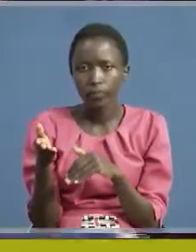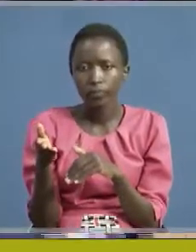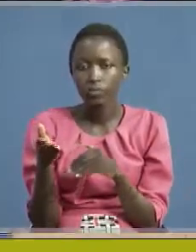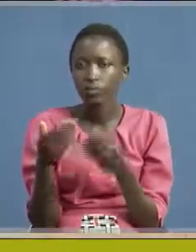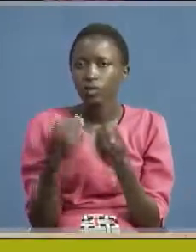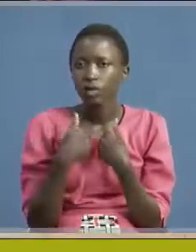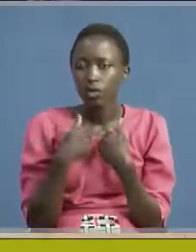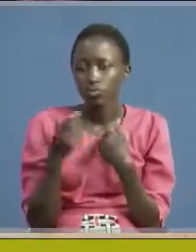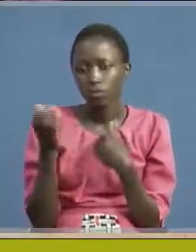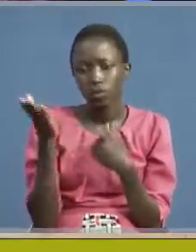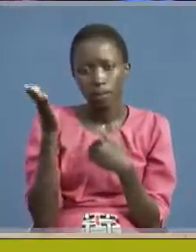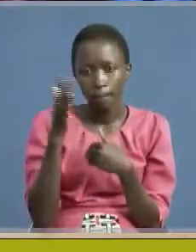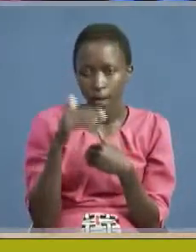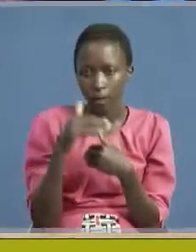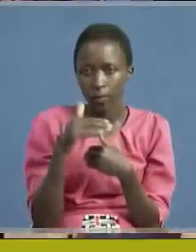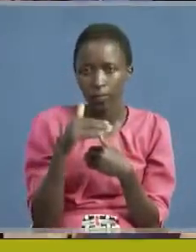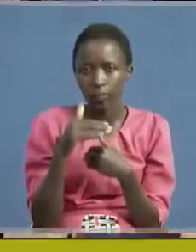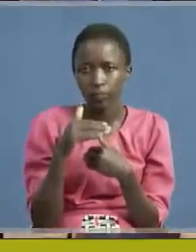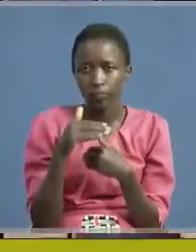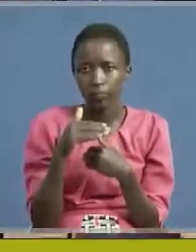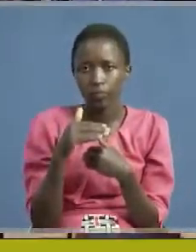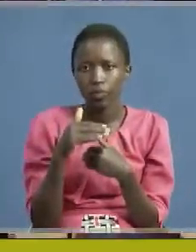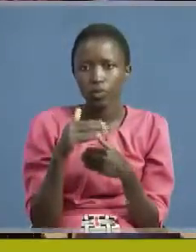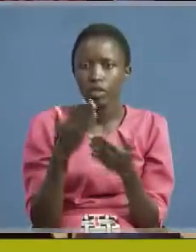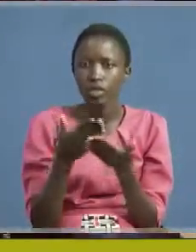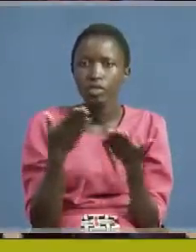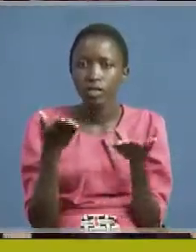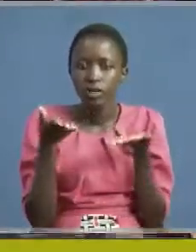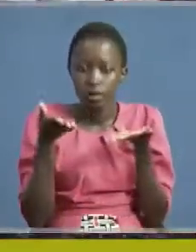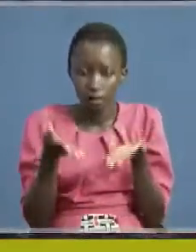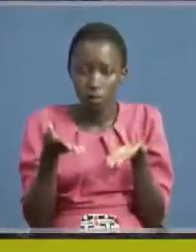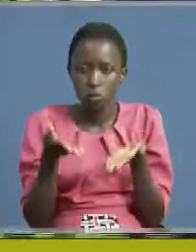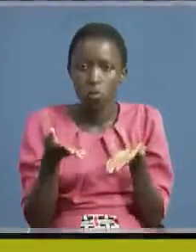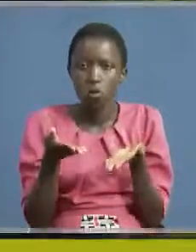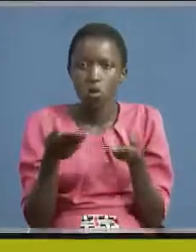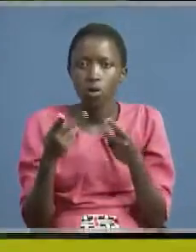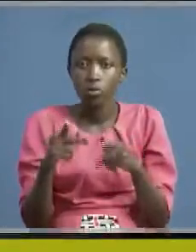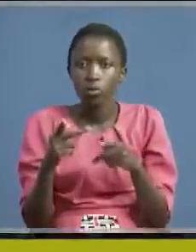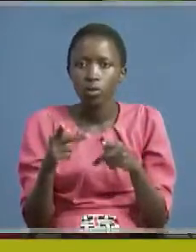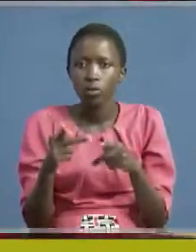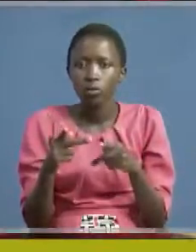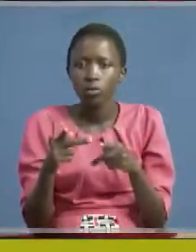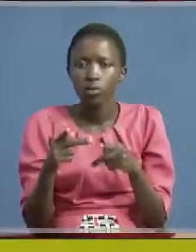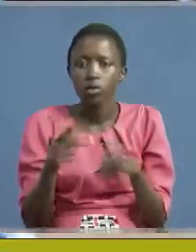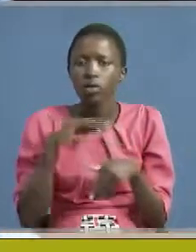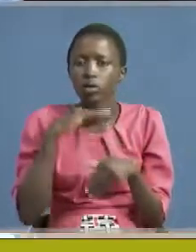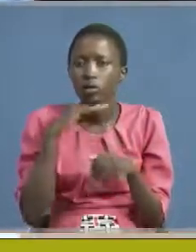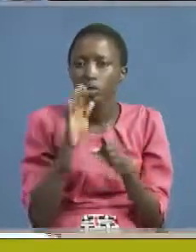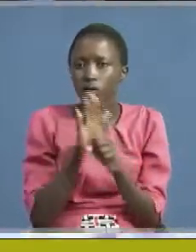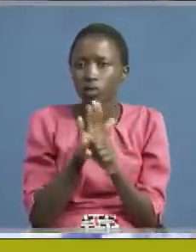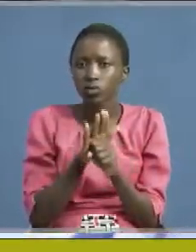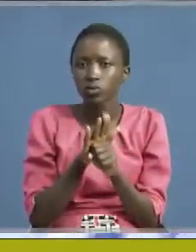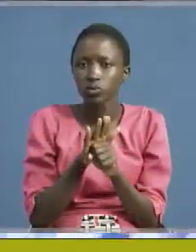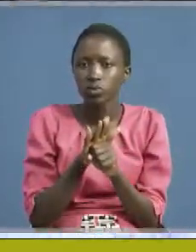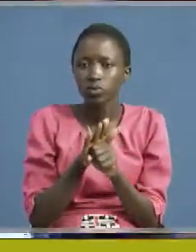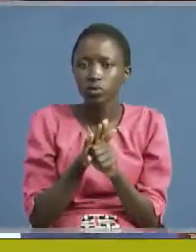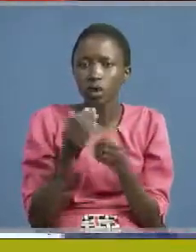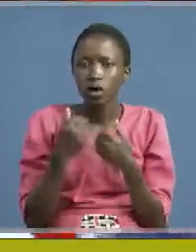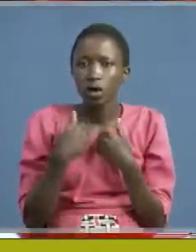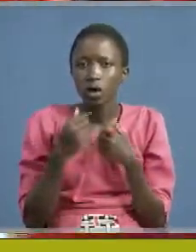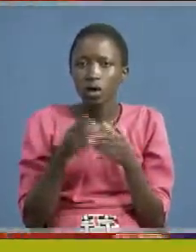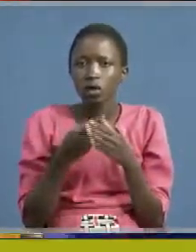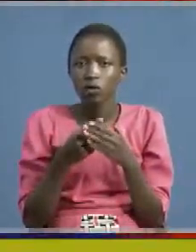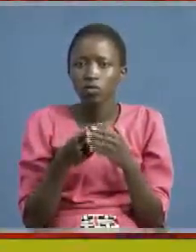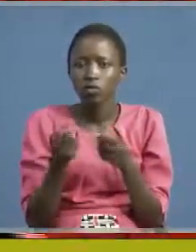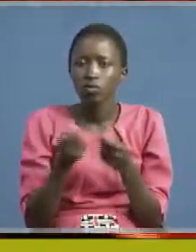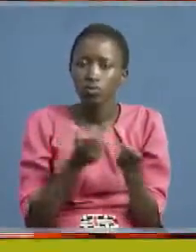na ndiye imerudi ile kitu iko, watu wamekuwa wanakufa kama wanyama sahi. Yule unakuta gari haina gavana, mtu anaenda